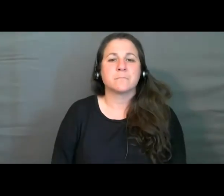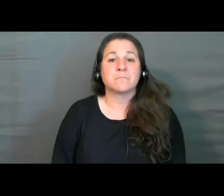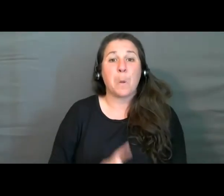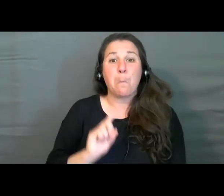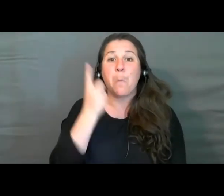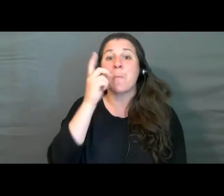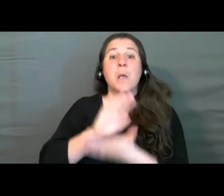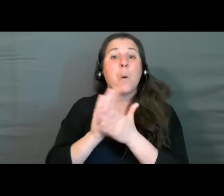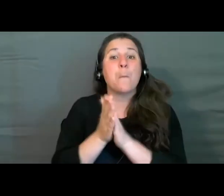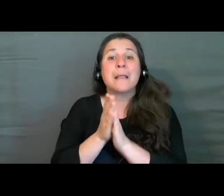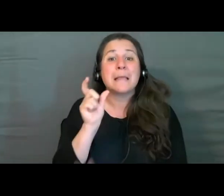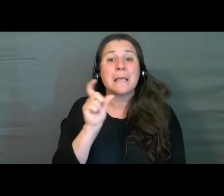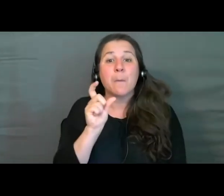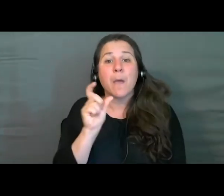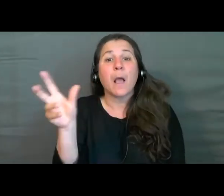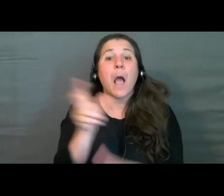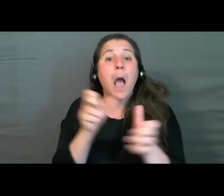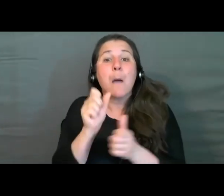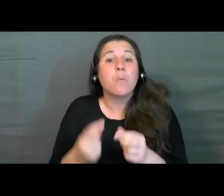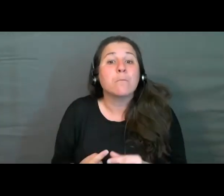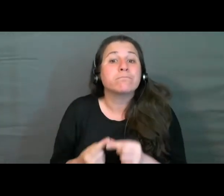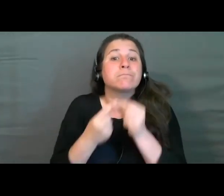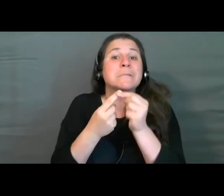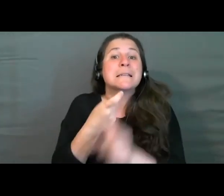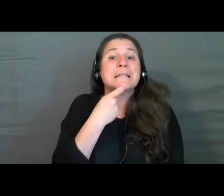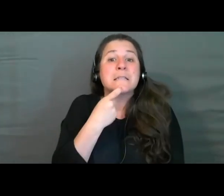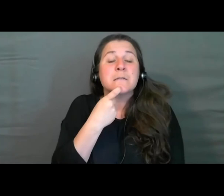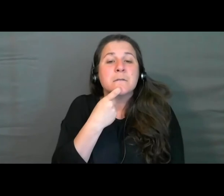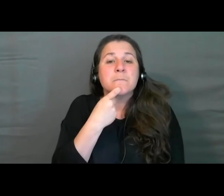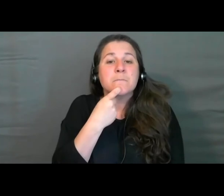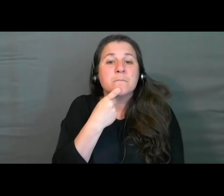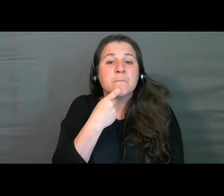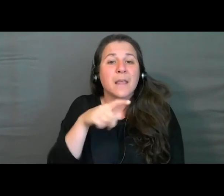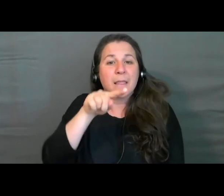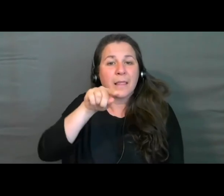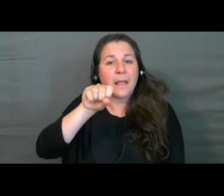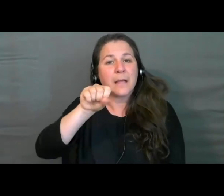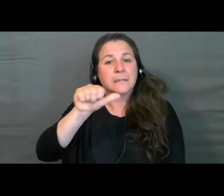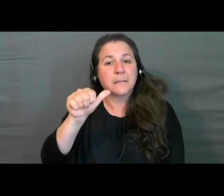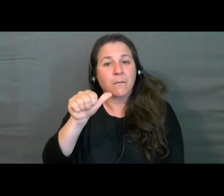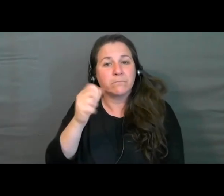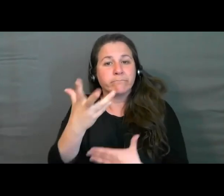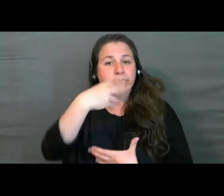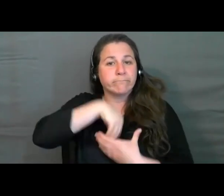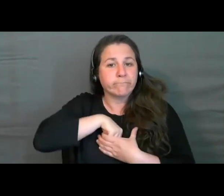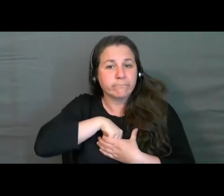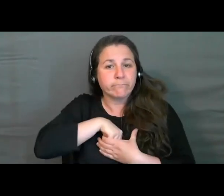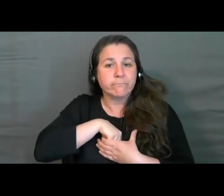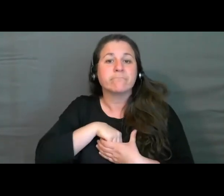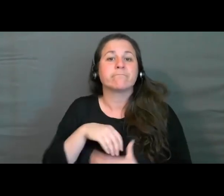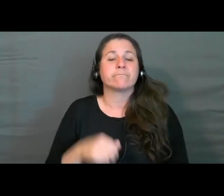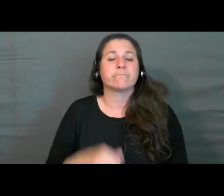employer spécifiquement des personnes sur le spectre de l'autisme, syndrome d'Asperger, en tant